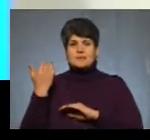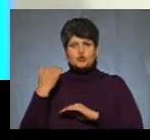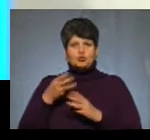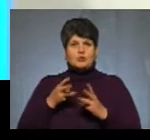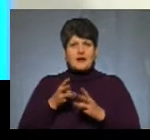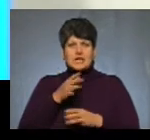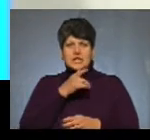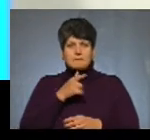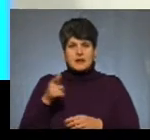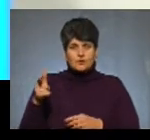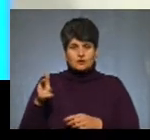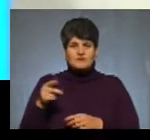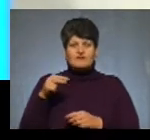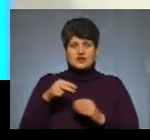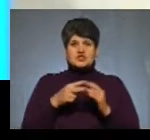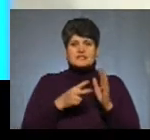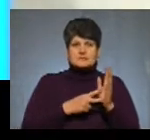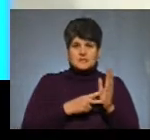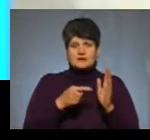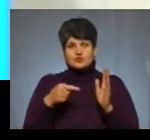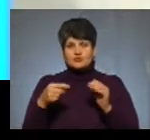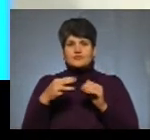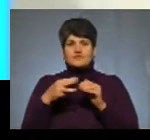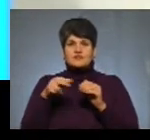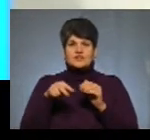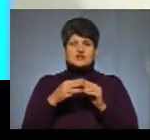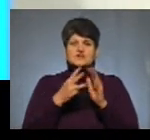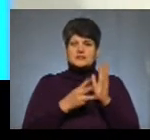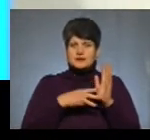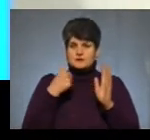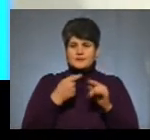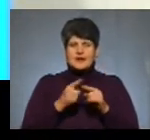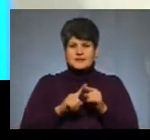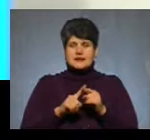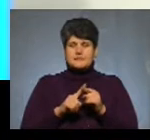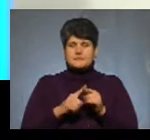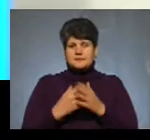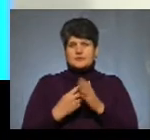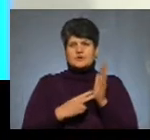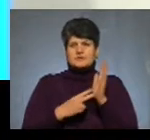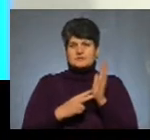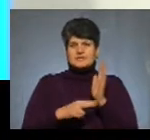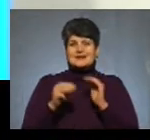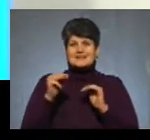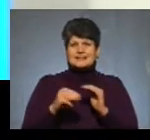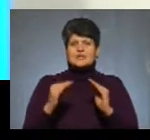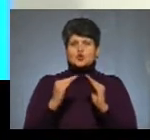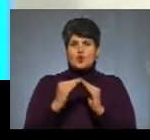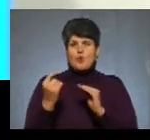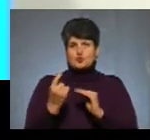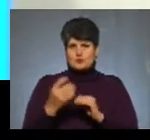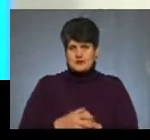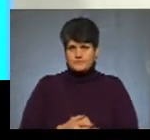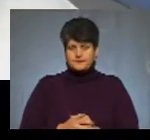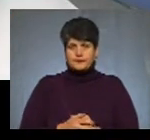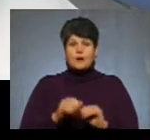опалювальний період, тобто опалювальний період 2017-2018 років, а це 70 тисяч домогосподарств. Тобто можна сказати,